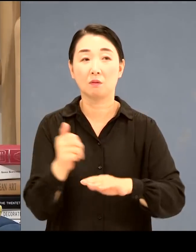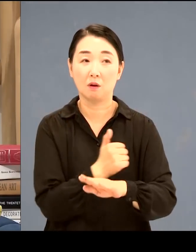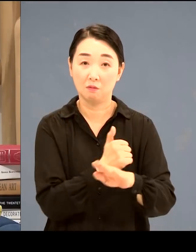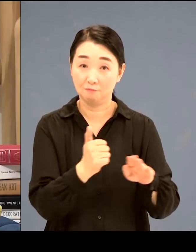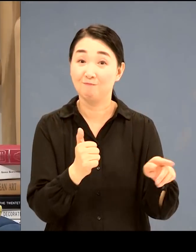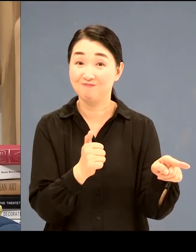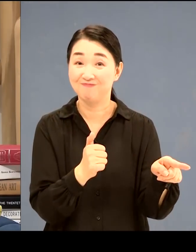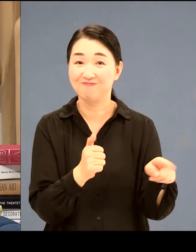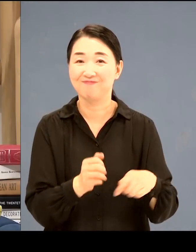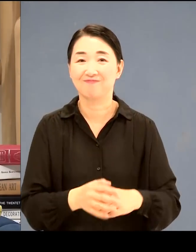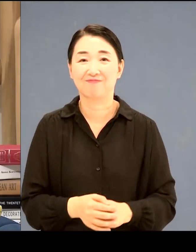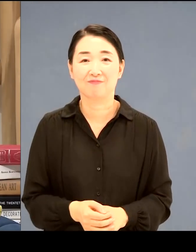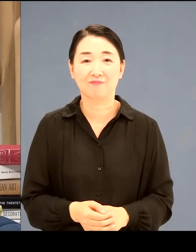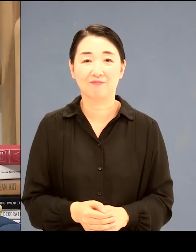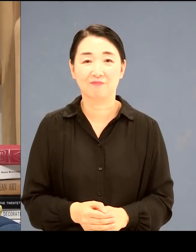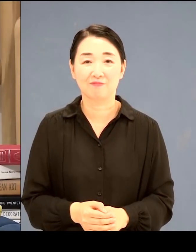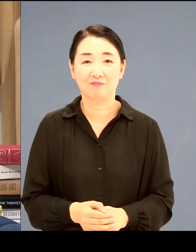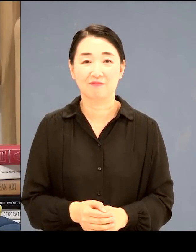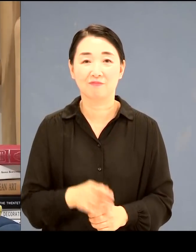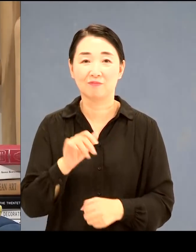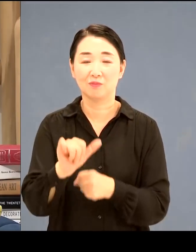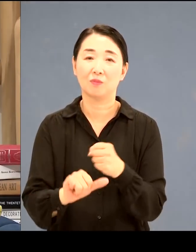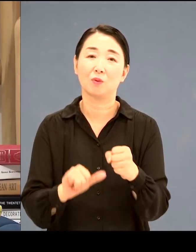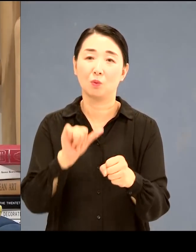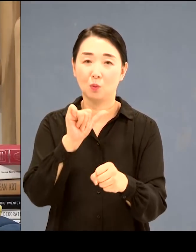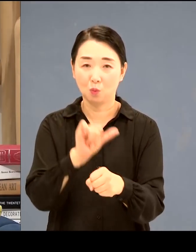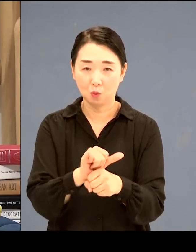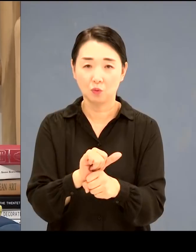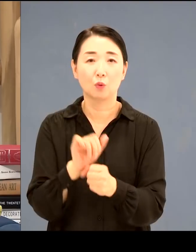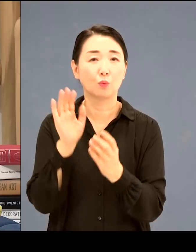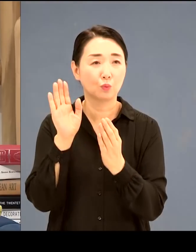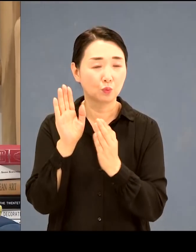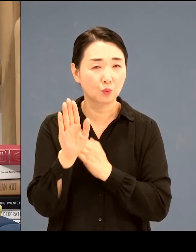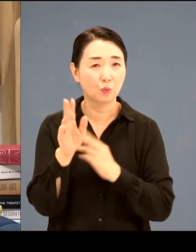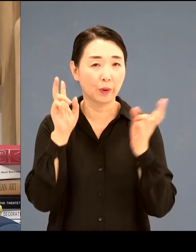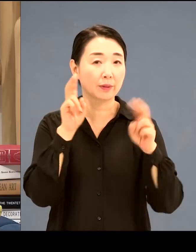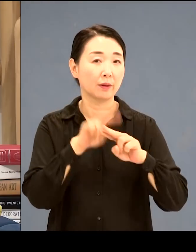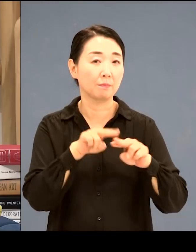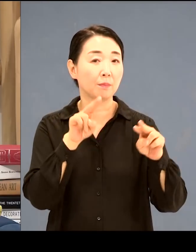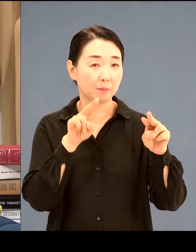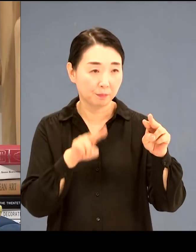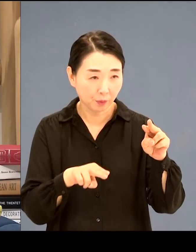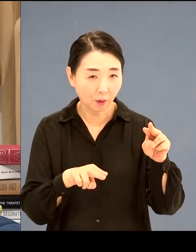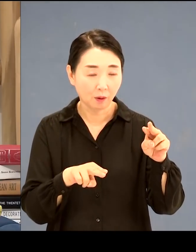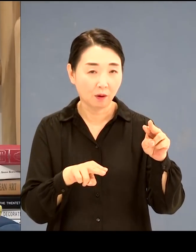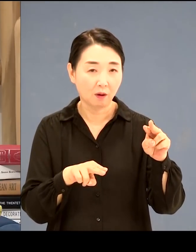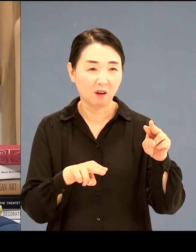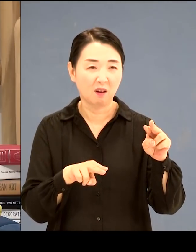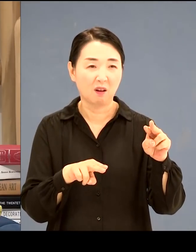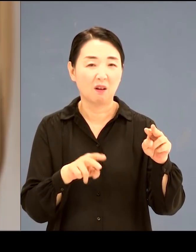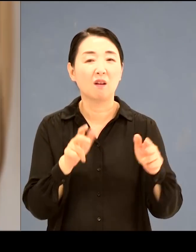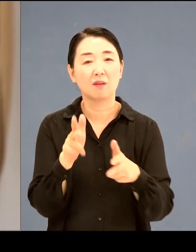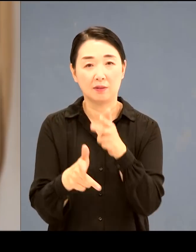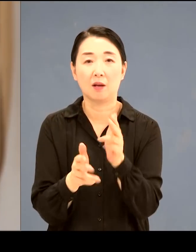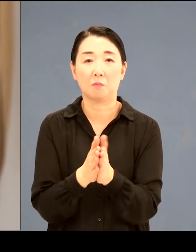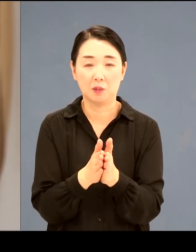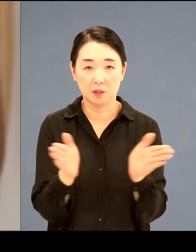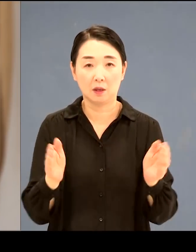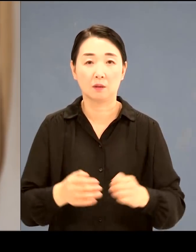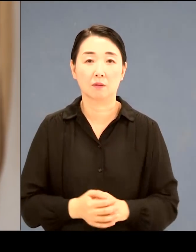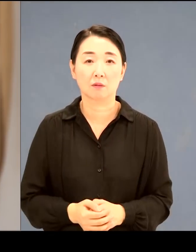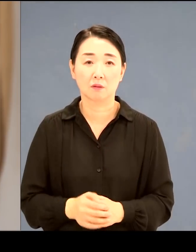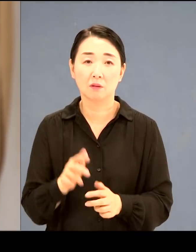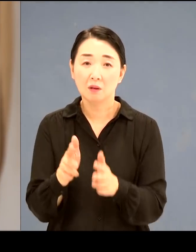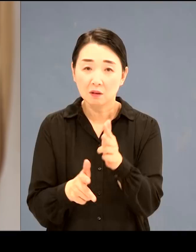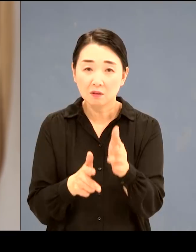하고 있었거든요. 네. 그러고서 5년 정도 있다가 회사를 그만두고 비즈니스를 하게 됐는데요. 네. 그